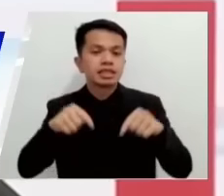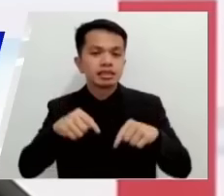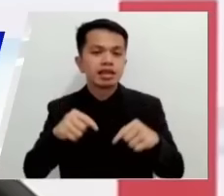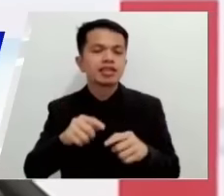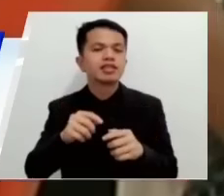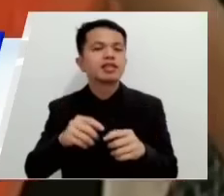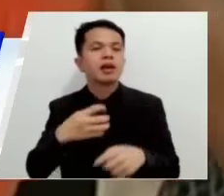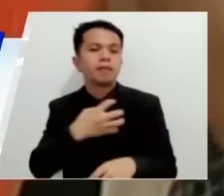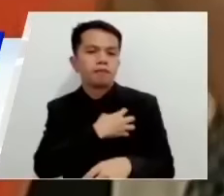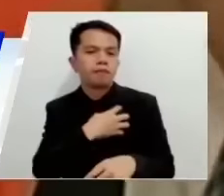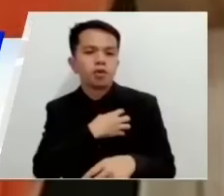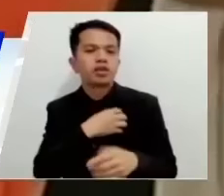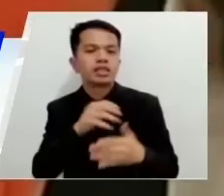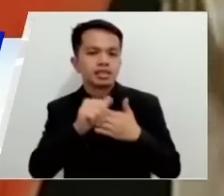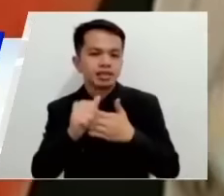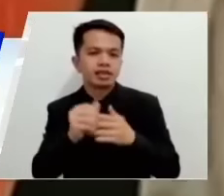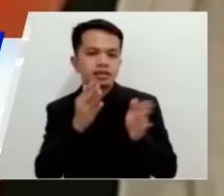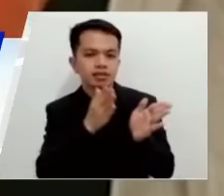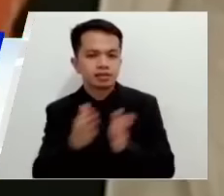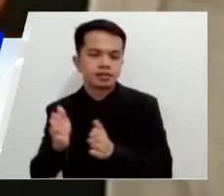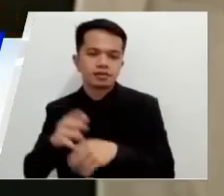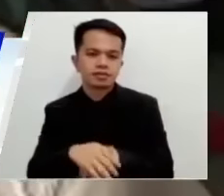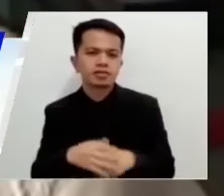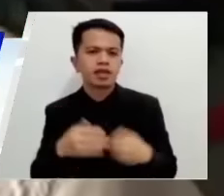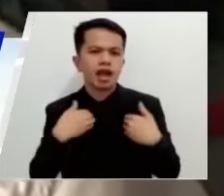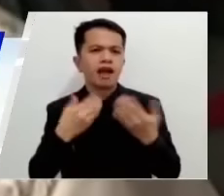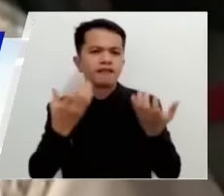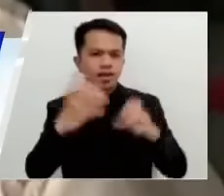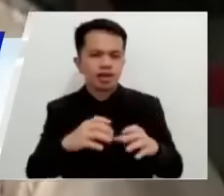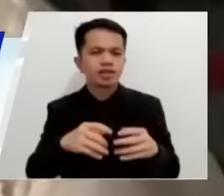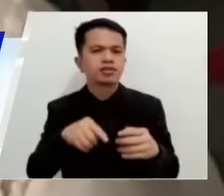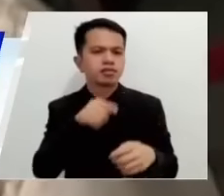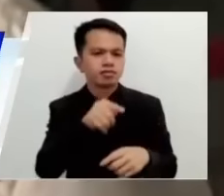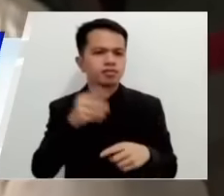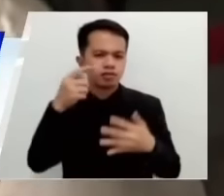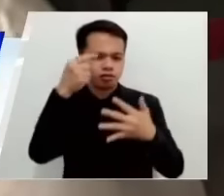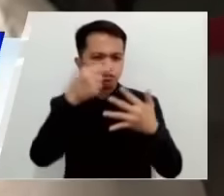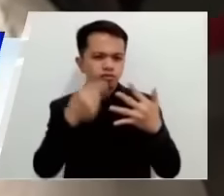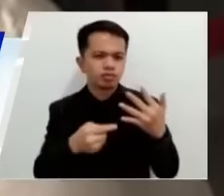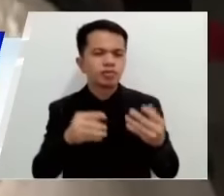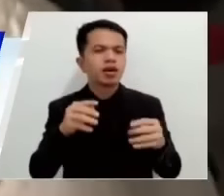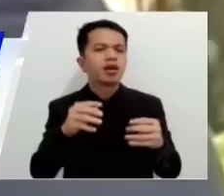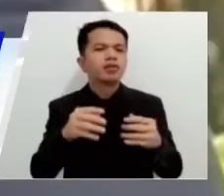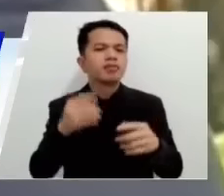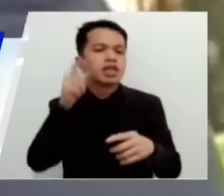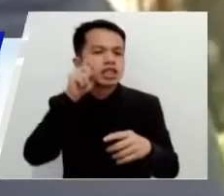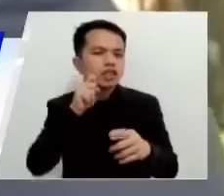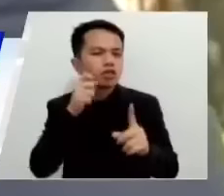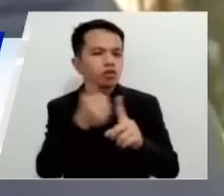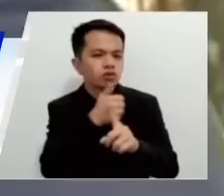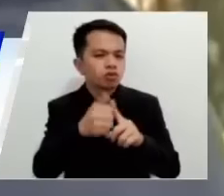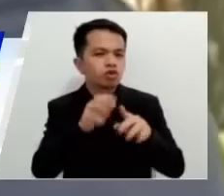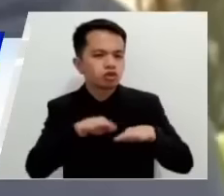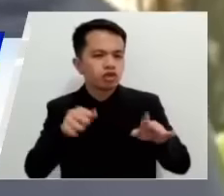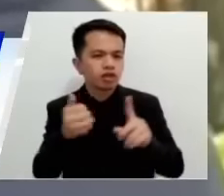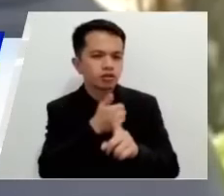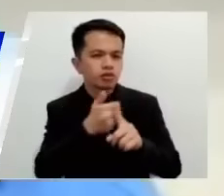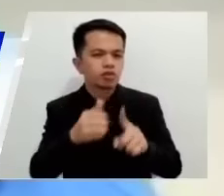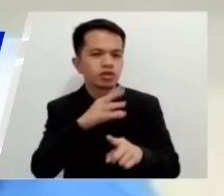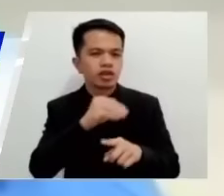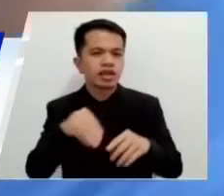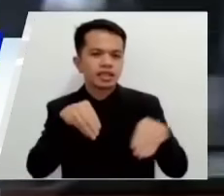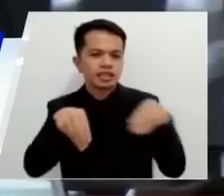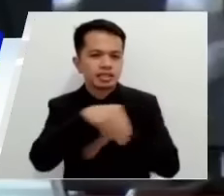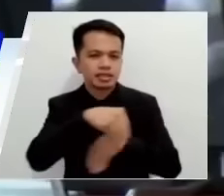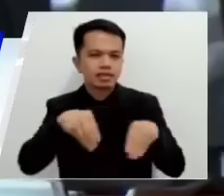police-led operation. May mga kasong qualified human trafficking at child abuse at sexual abuse dito sa Pilipinas si Kibuloy. Nakaangkla ito